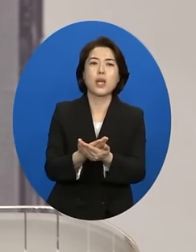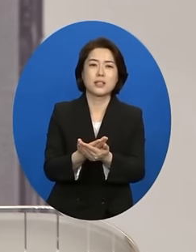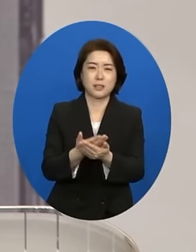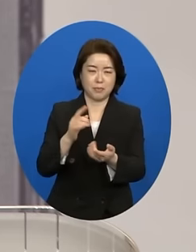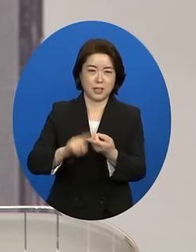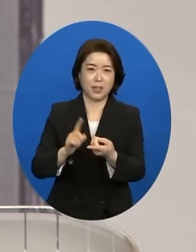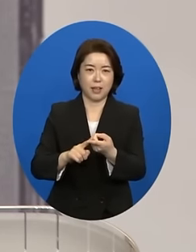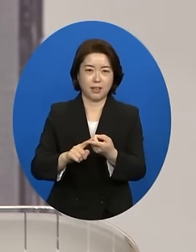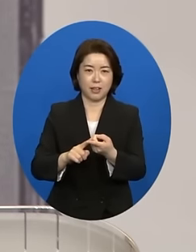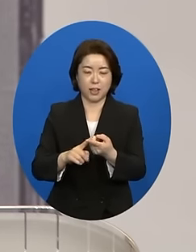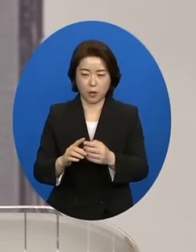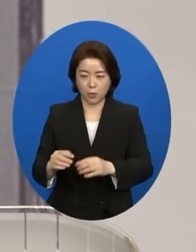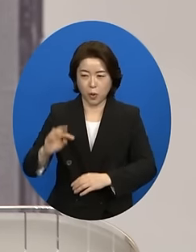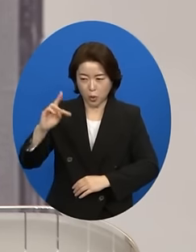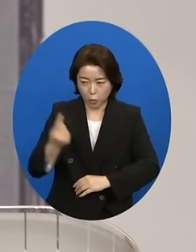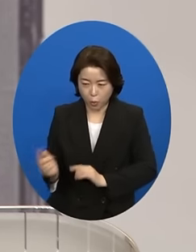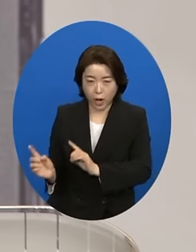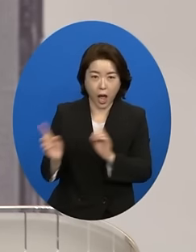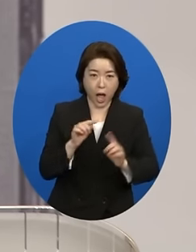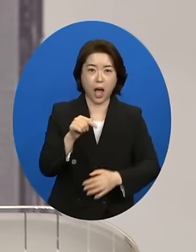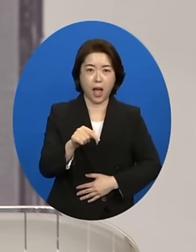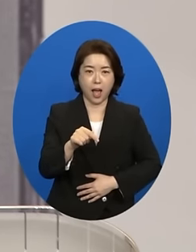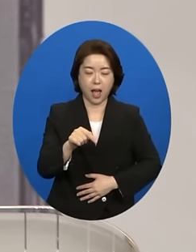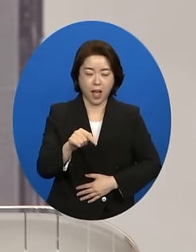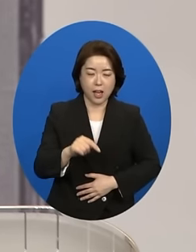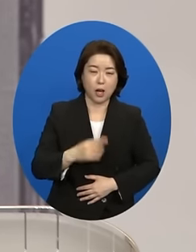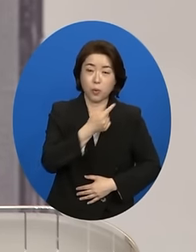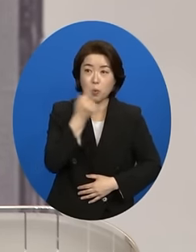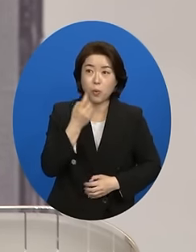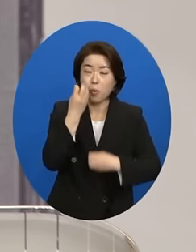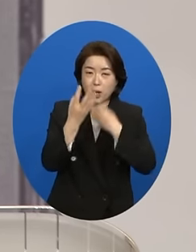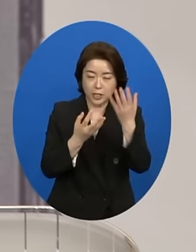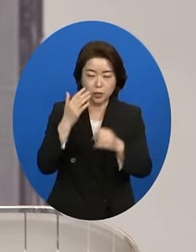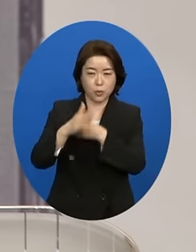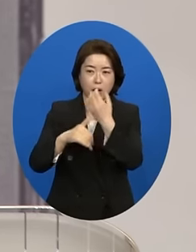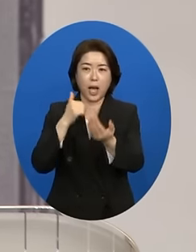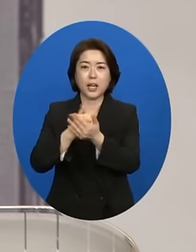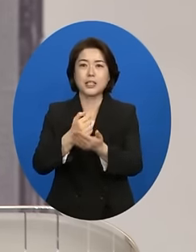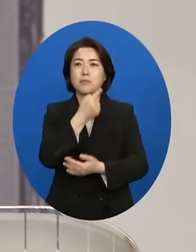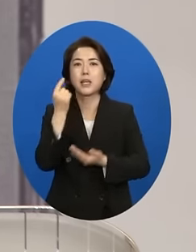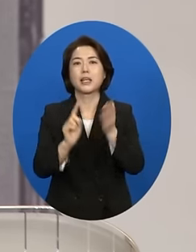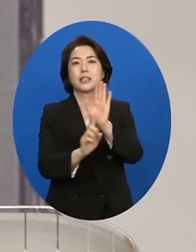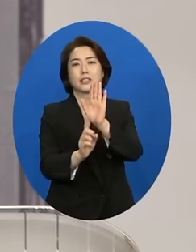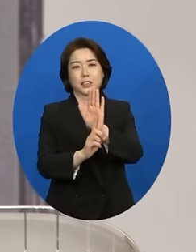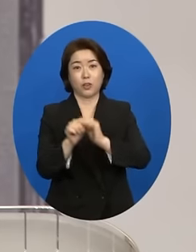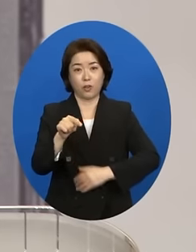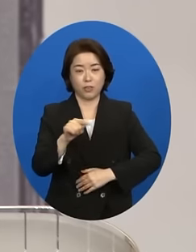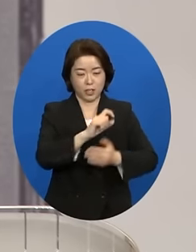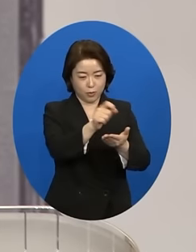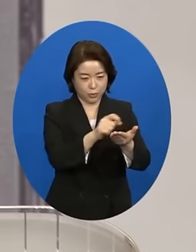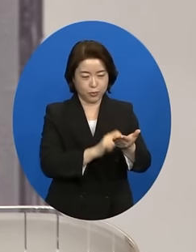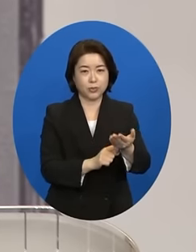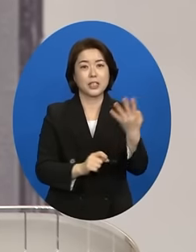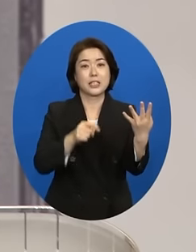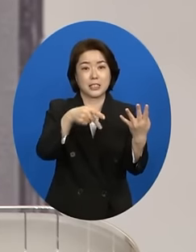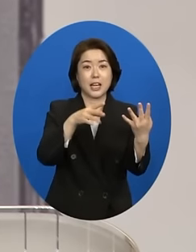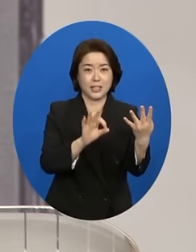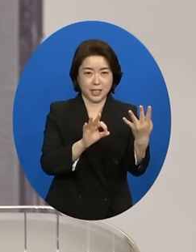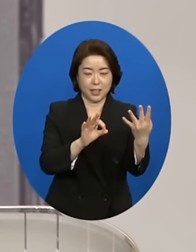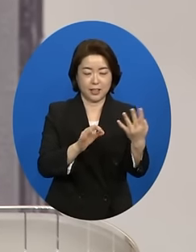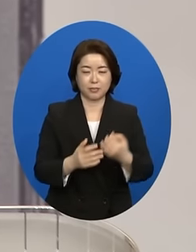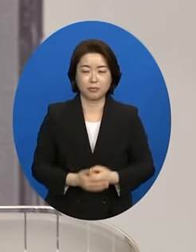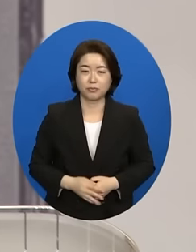것이고 그의 간증이고 하나님에 대한 증언이 담겨있는 바로 부분이 4장입니다. 근데 이 왕이 어떤